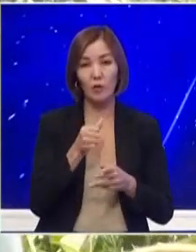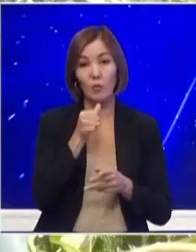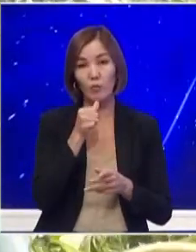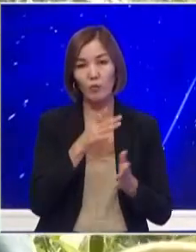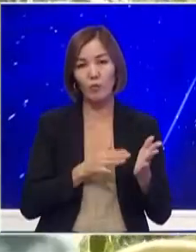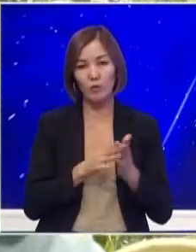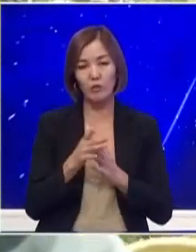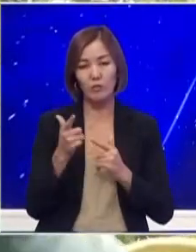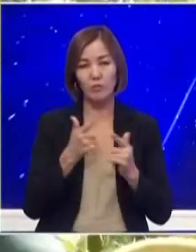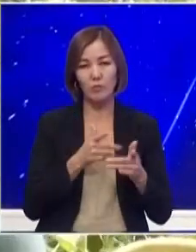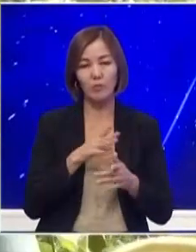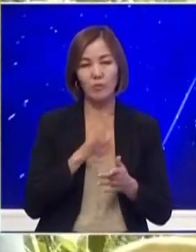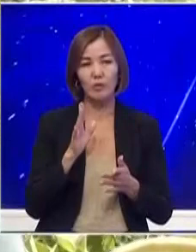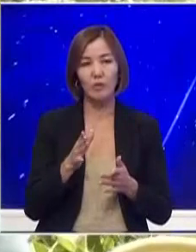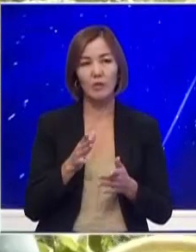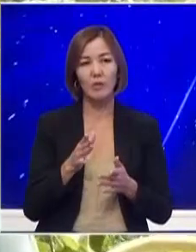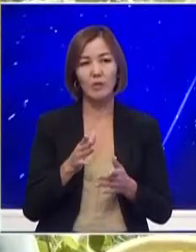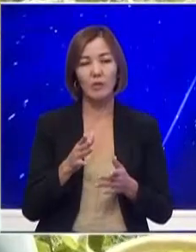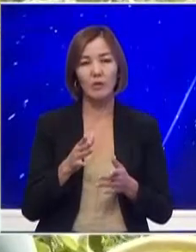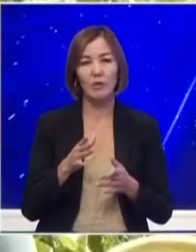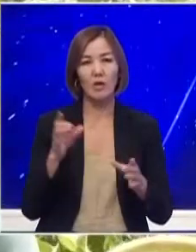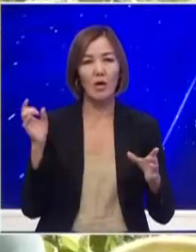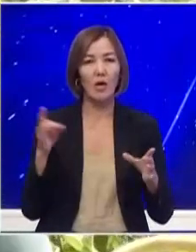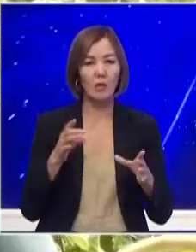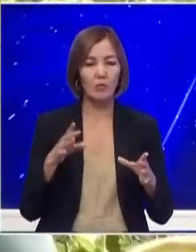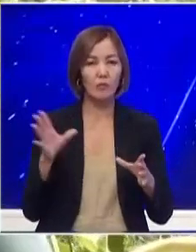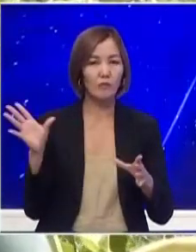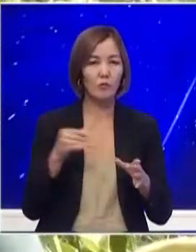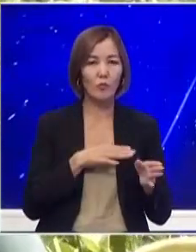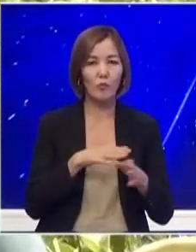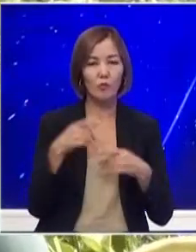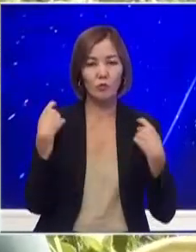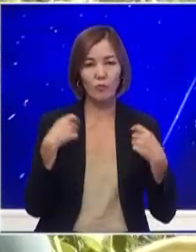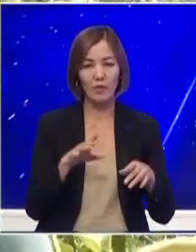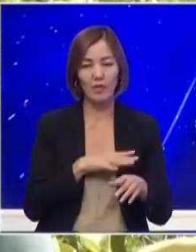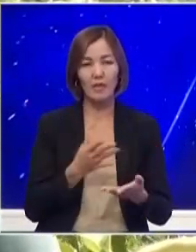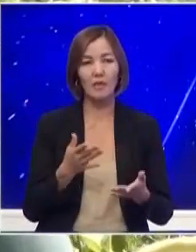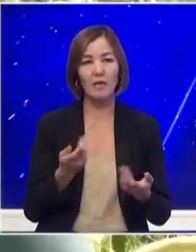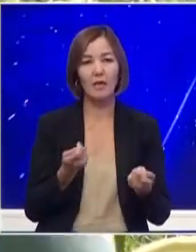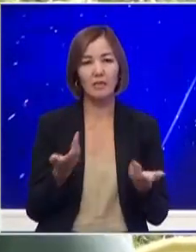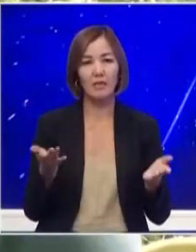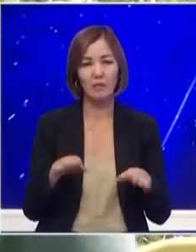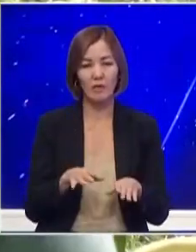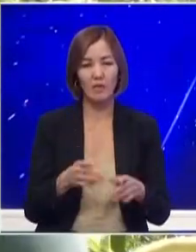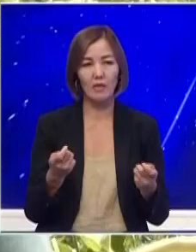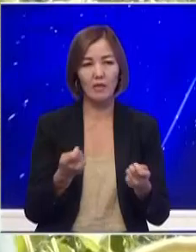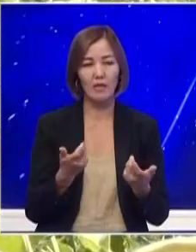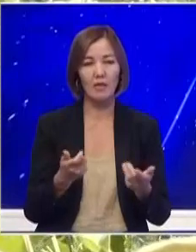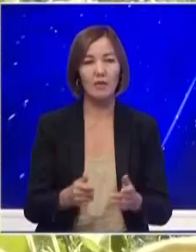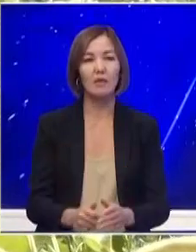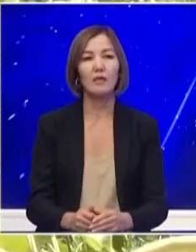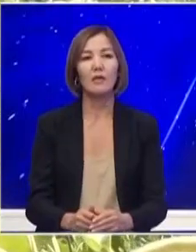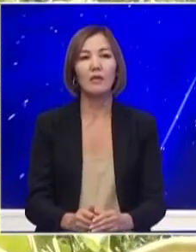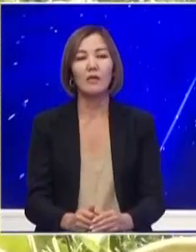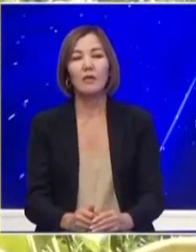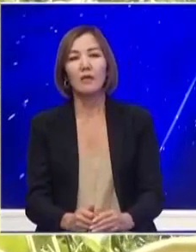созревают. А арбузы уже продали практически. Сейчас осталась вот мелочь. Сегодня вечером соберем, получается,